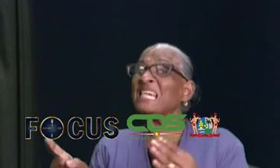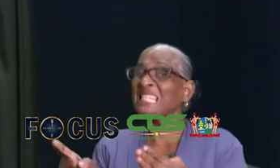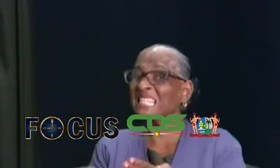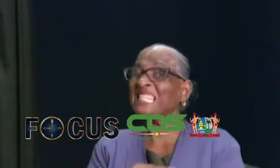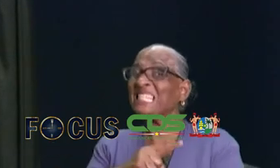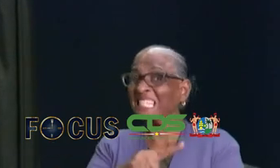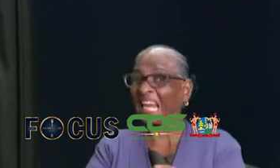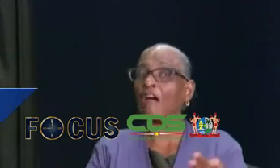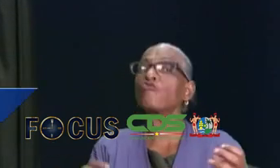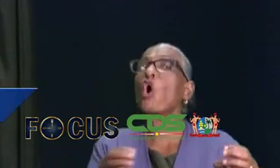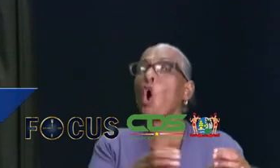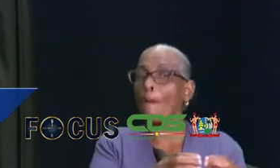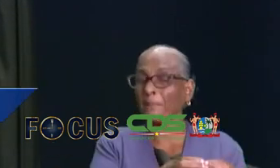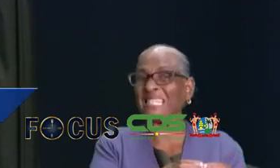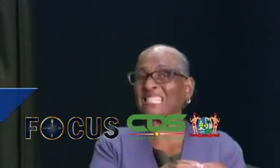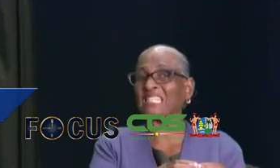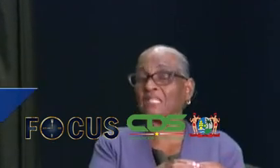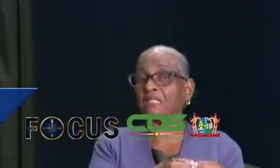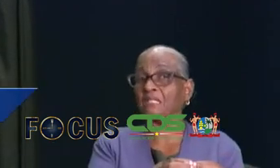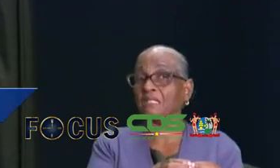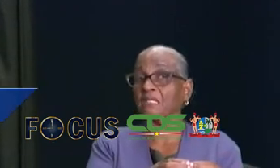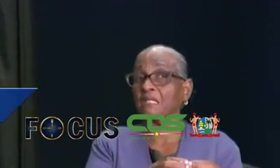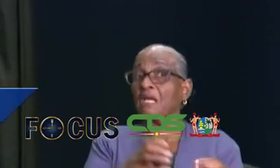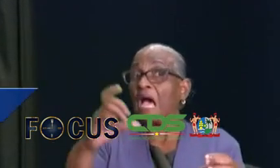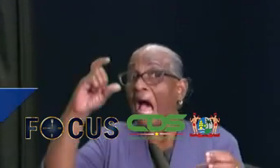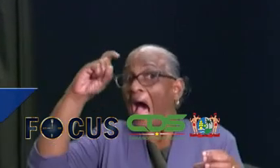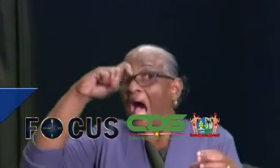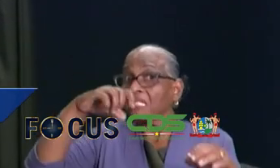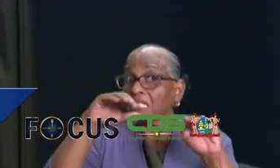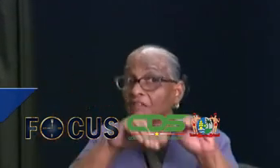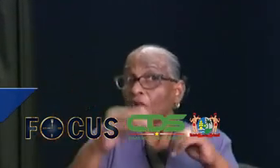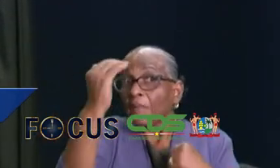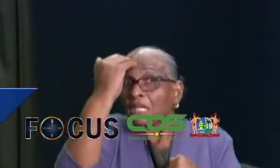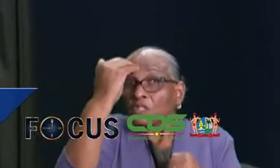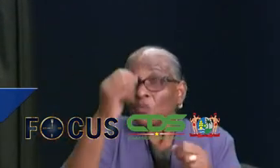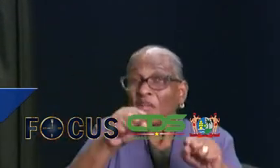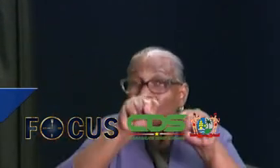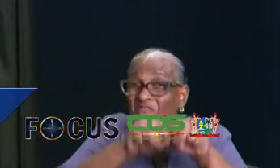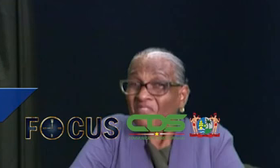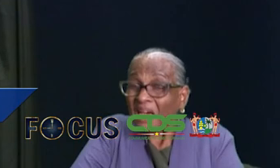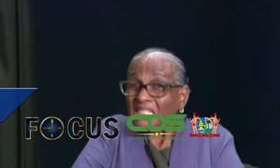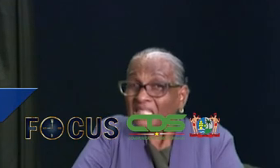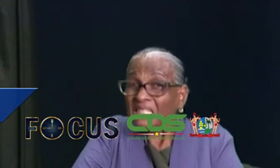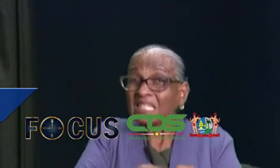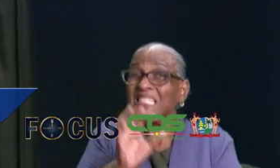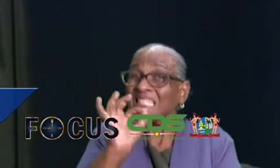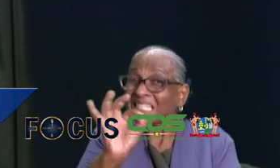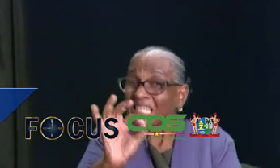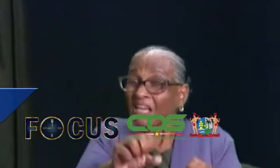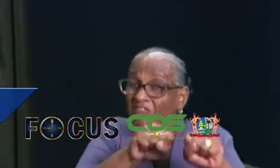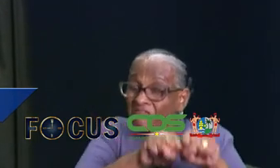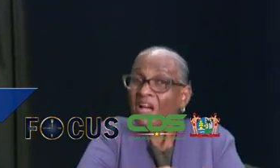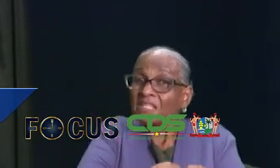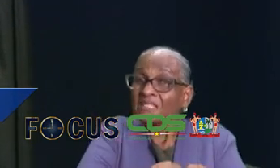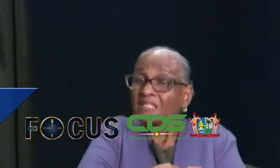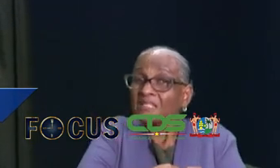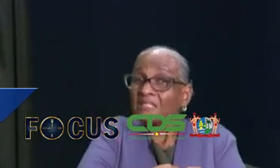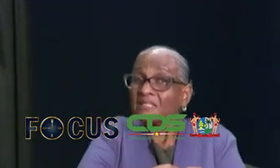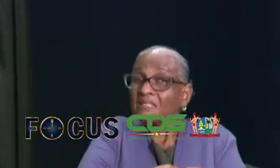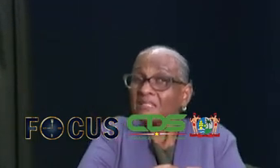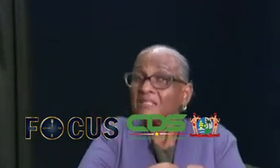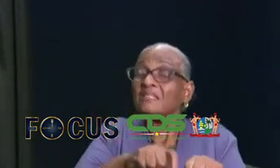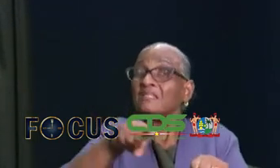tuchtmomenten. En als de informatie bekend is en uit onderzoek is komen vast te staan